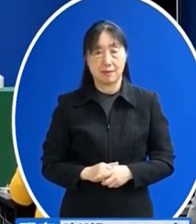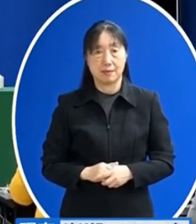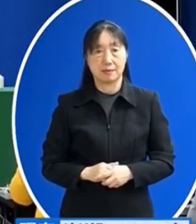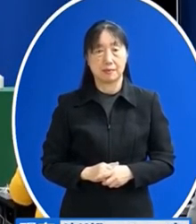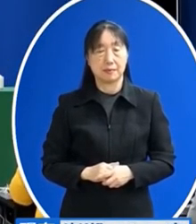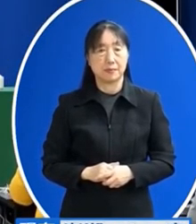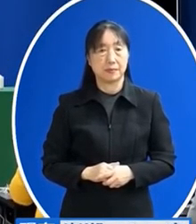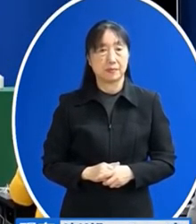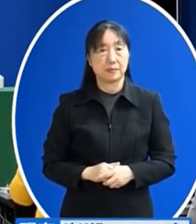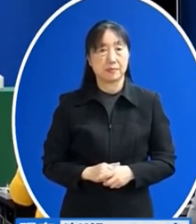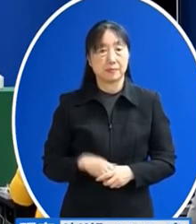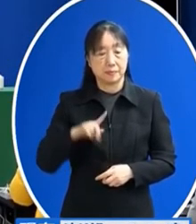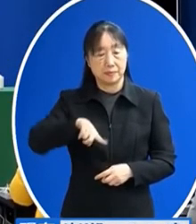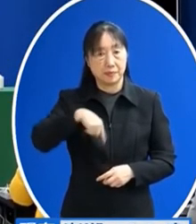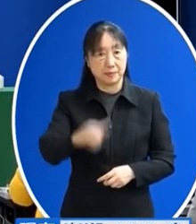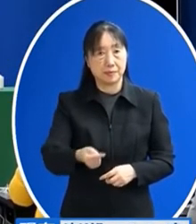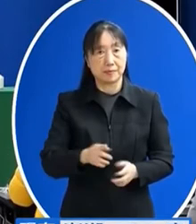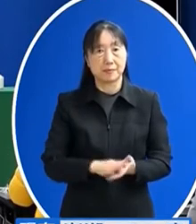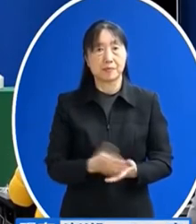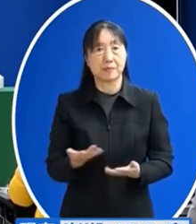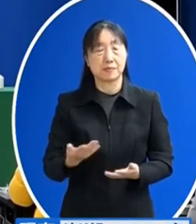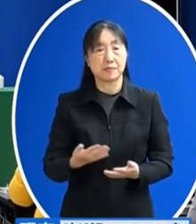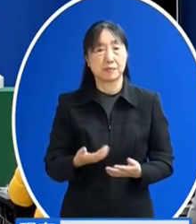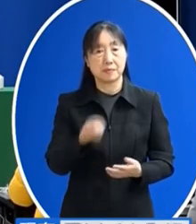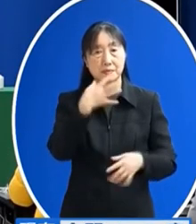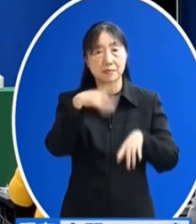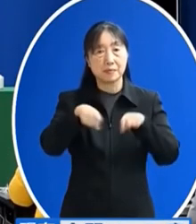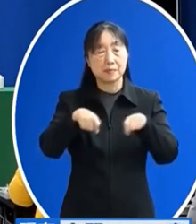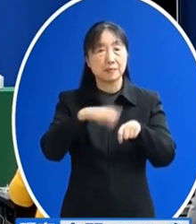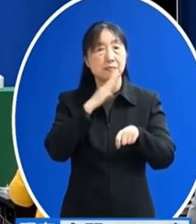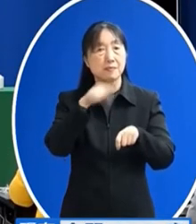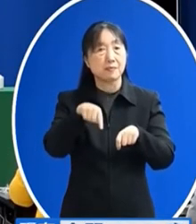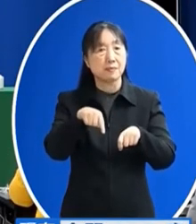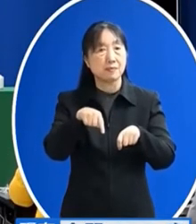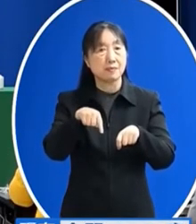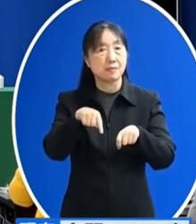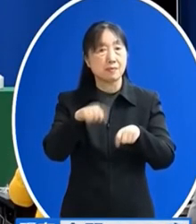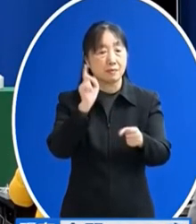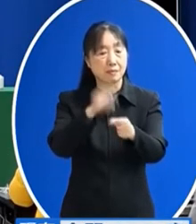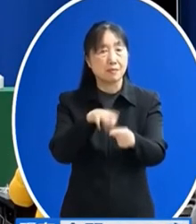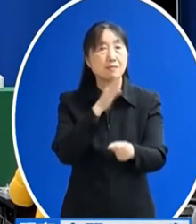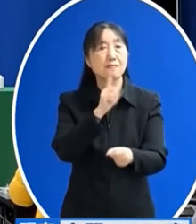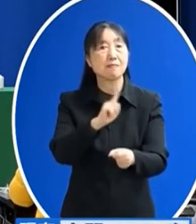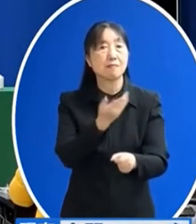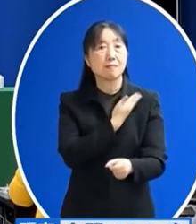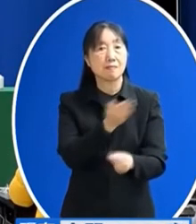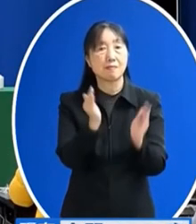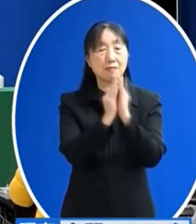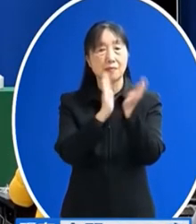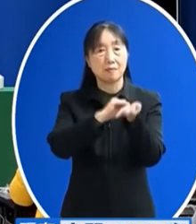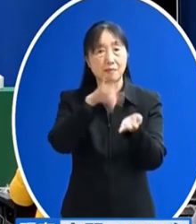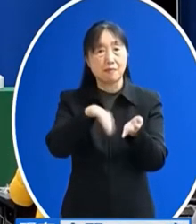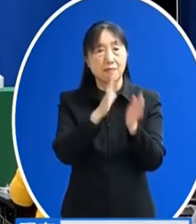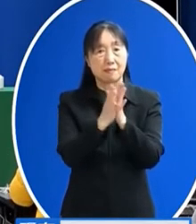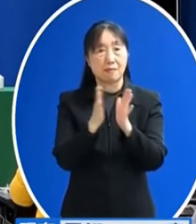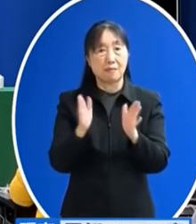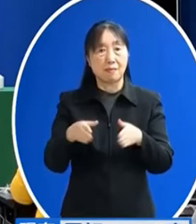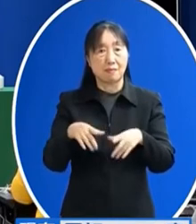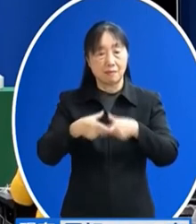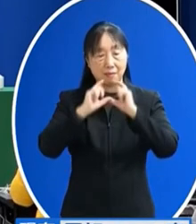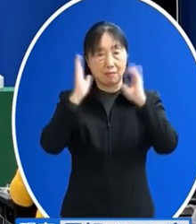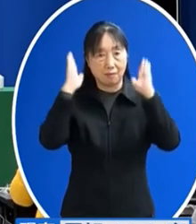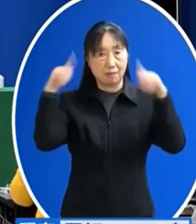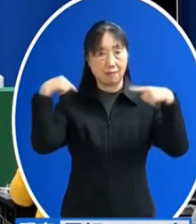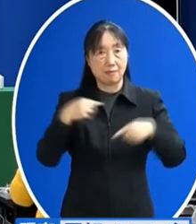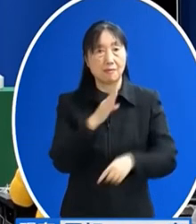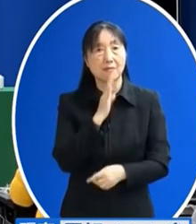部长好，那接续这个清零计划，像我们的目的是为了要让布桃可以恢复正常的运作嘛，那是不是说